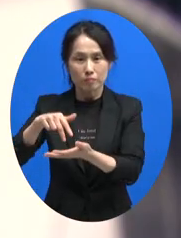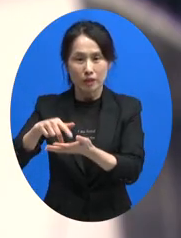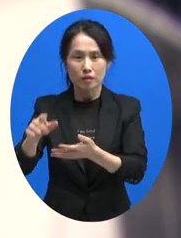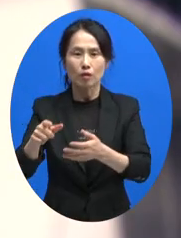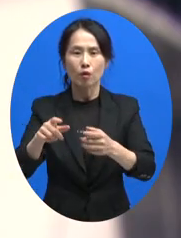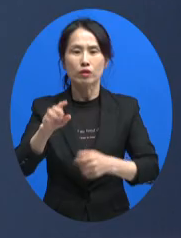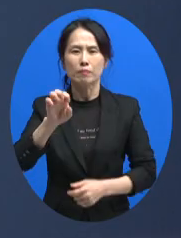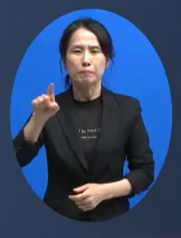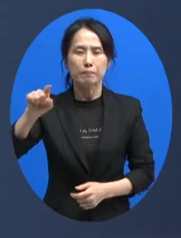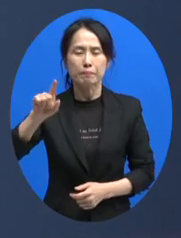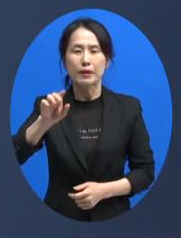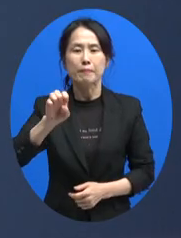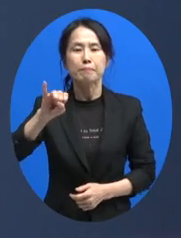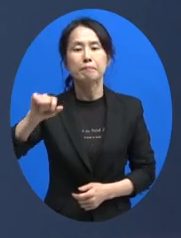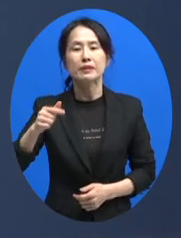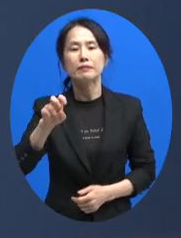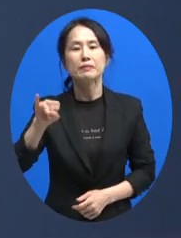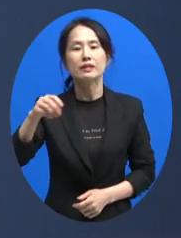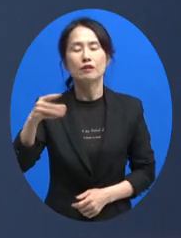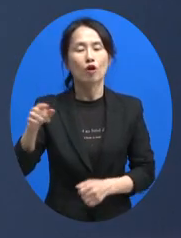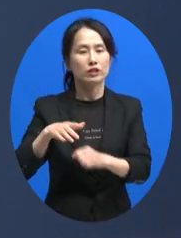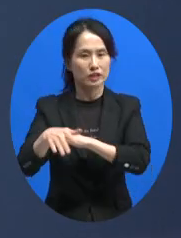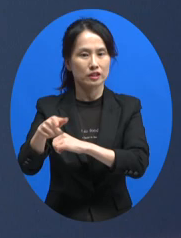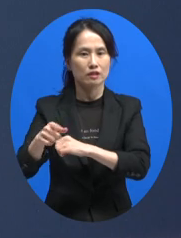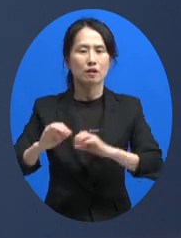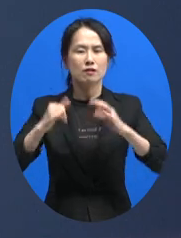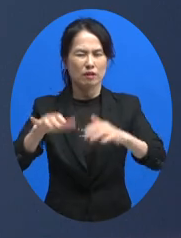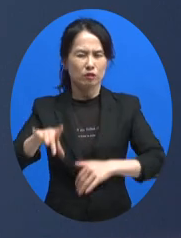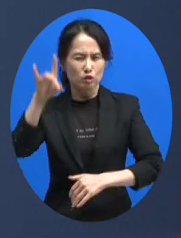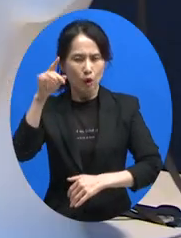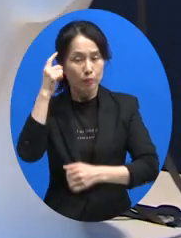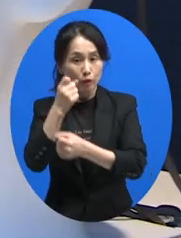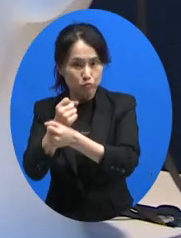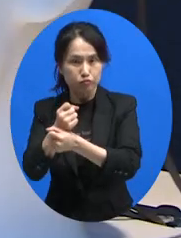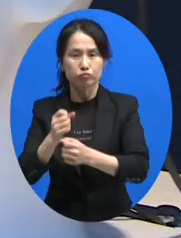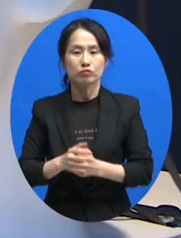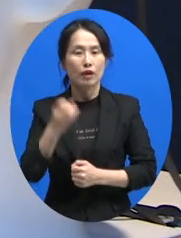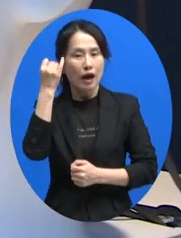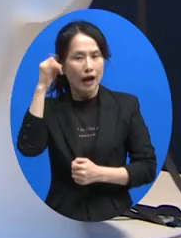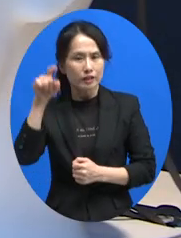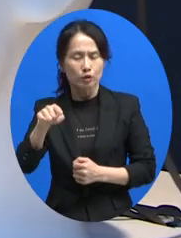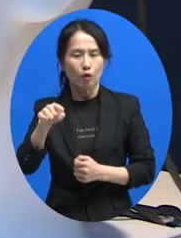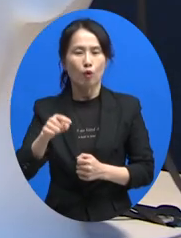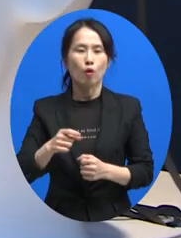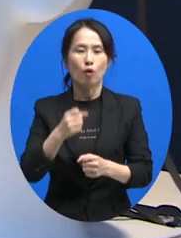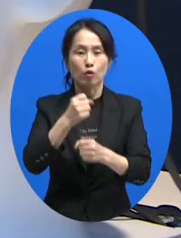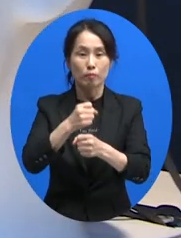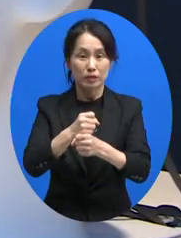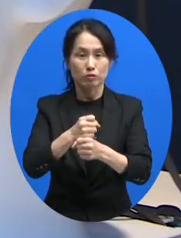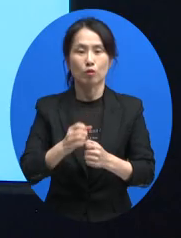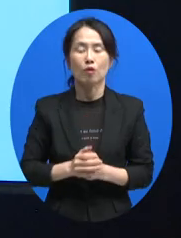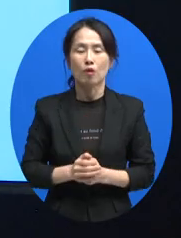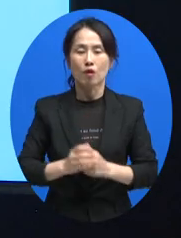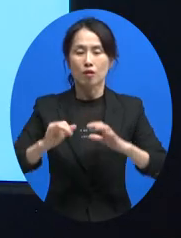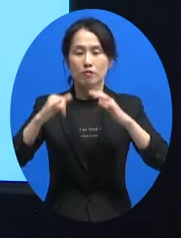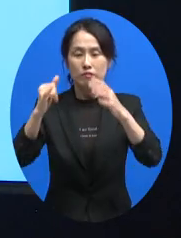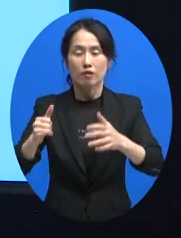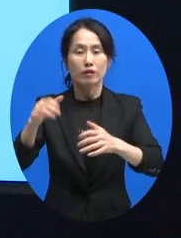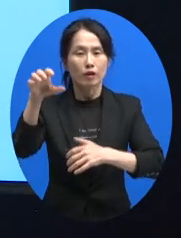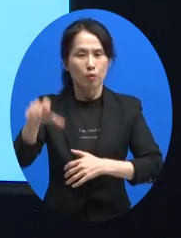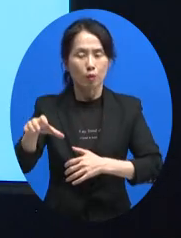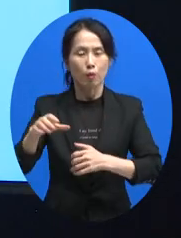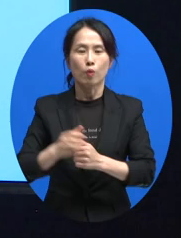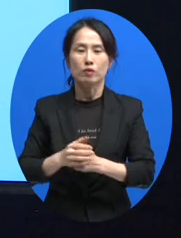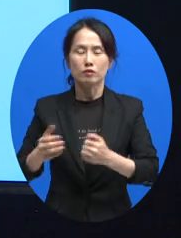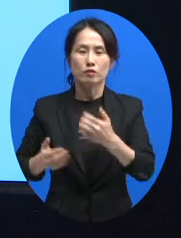방식을 개발했는데 세계 최초입니다. 20대였던 대표가 아이디어 하나로 창업 전선에 뛰어들어 글로벌 무대에서